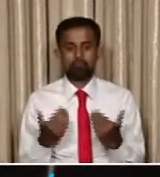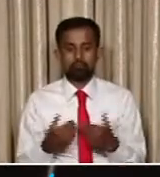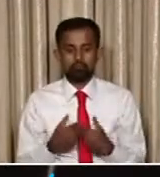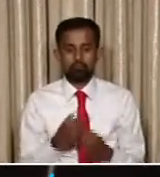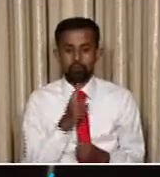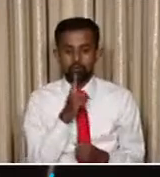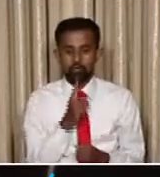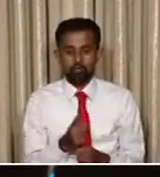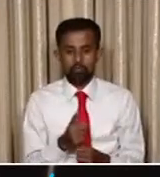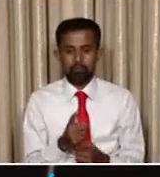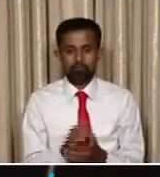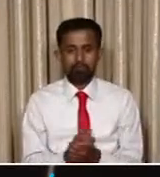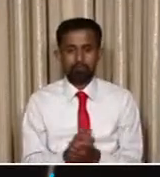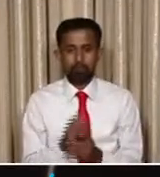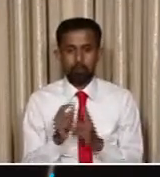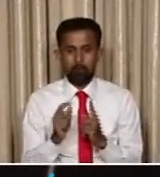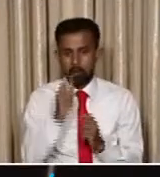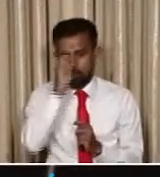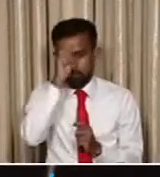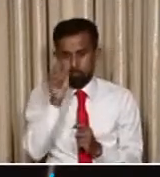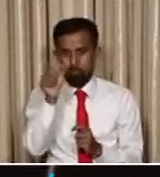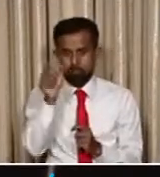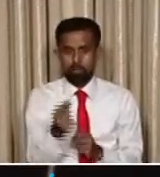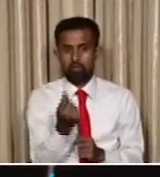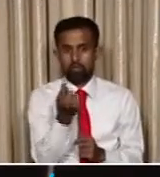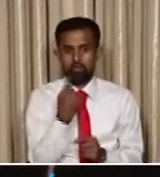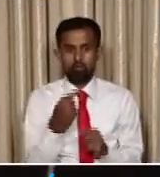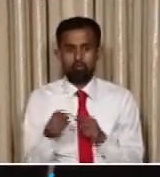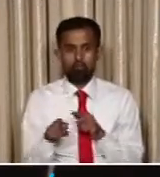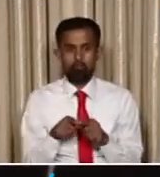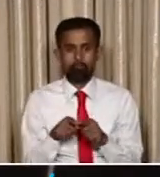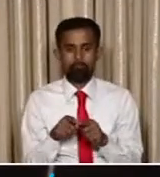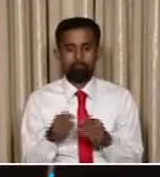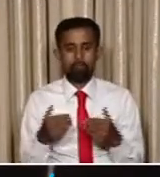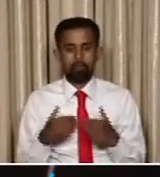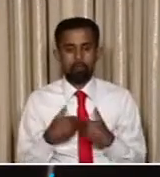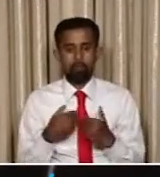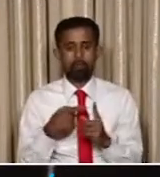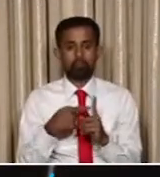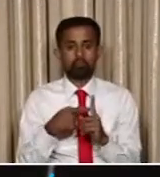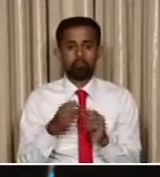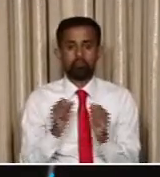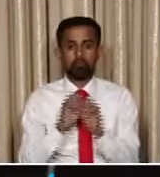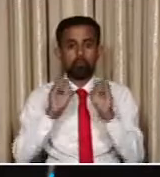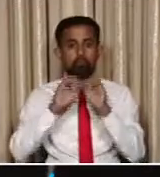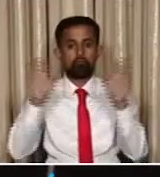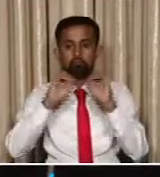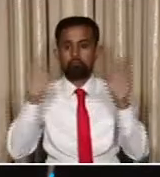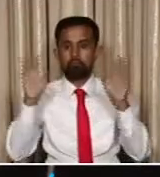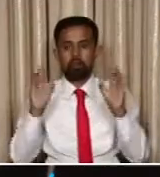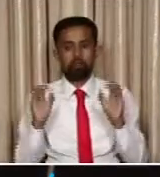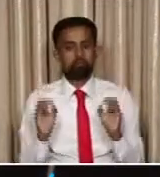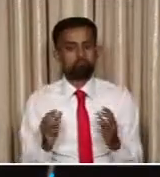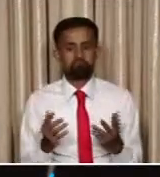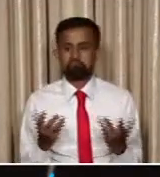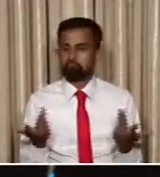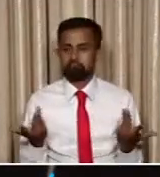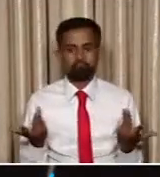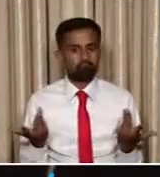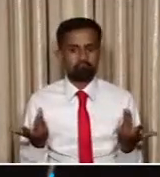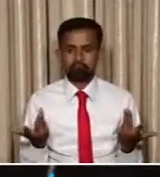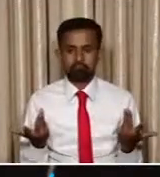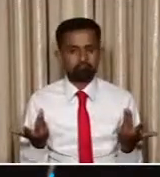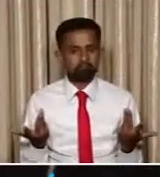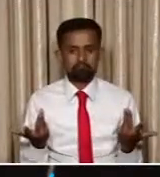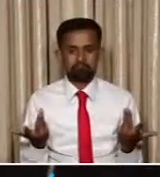කරනවා ගරු මන්ත්‍රීතුමා ඔබතුමා කිව්වා වගේ අපේ ප්‍රවර්ධනය නම් වෙලා නැහැ මේ රට.